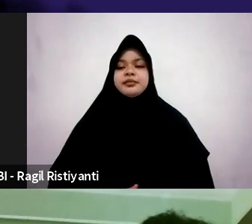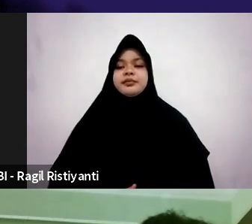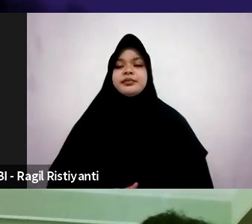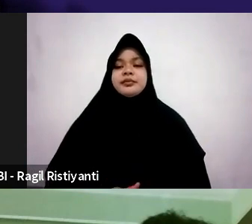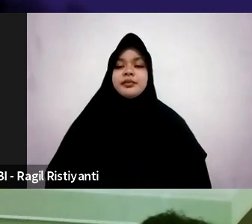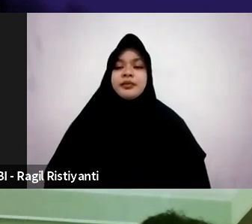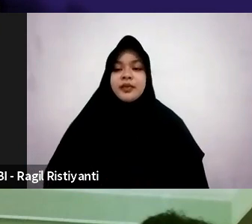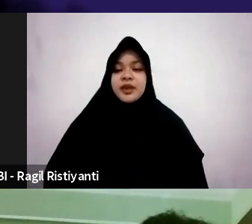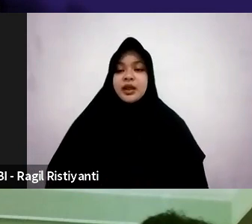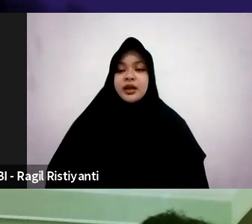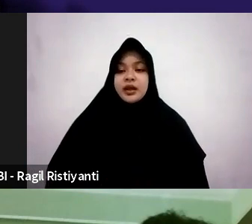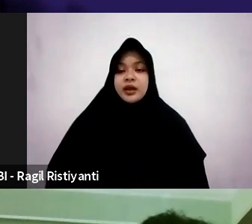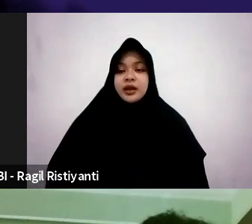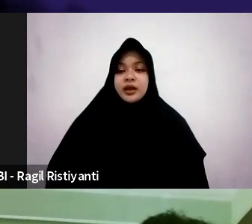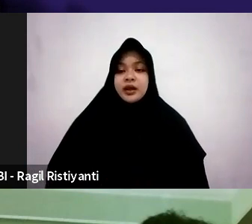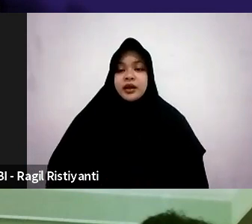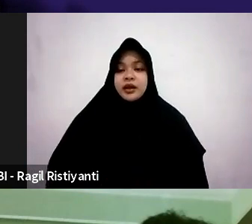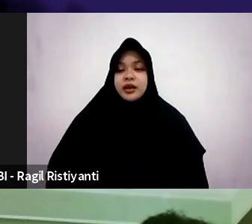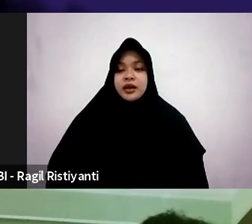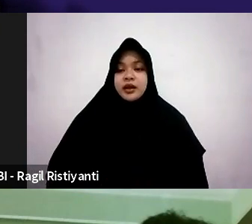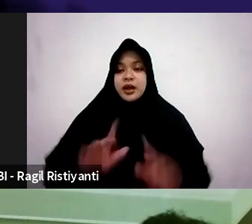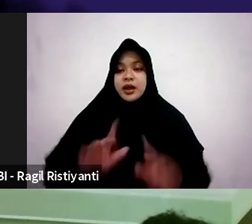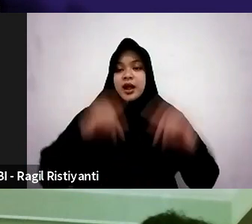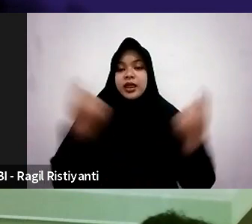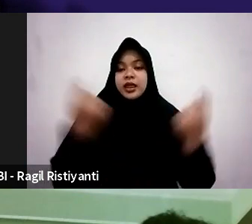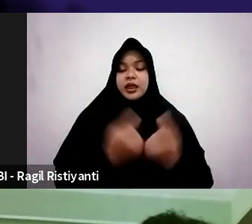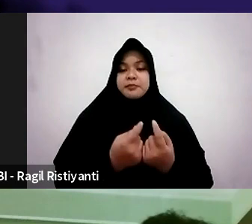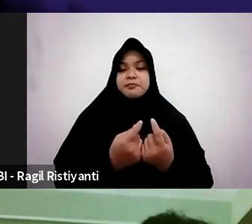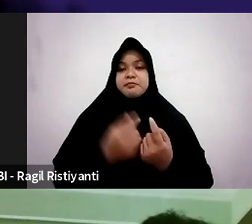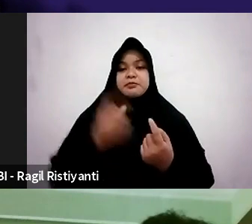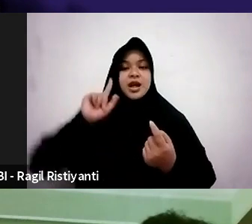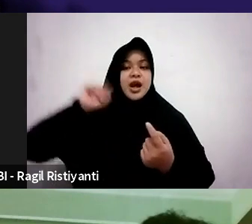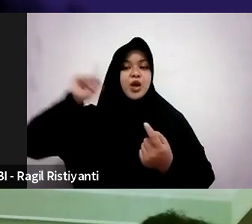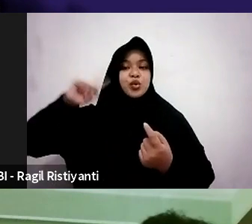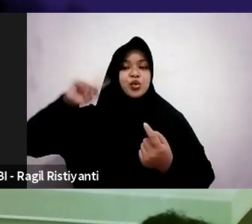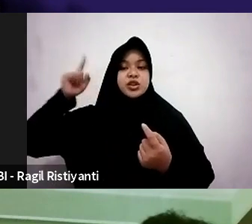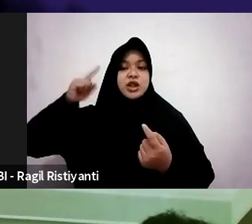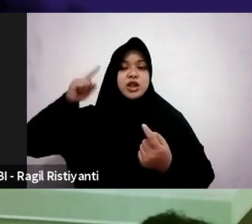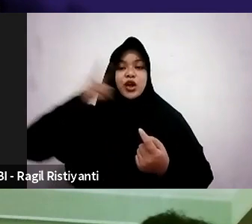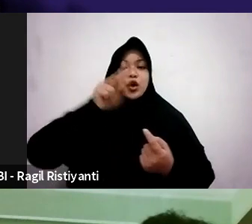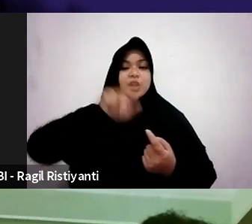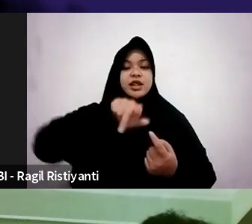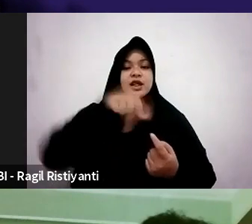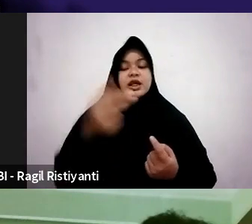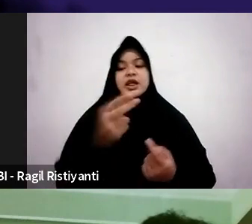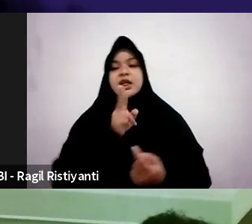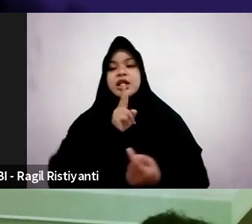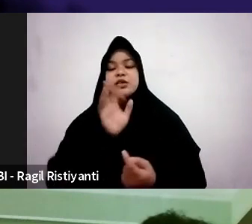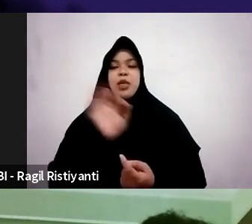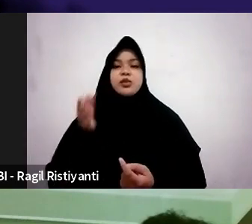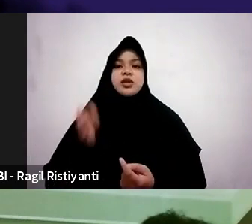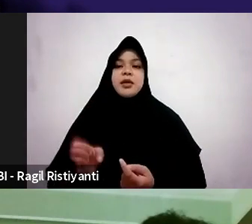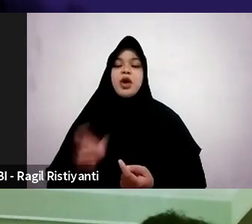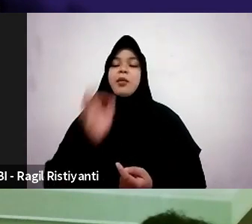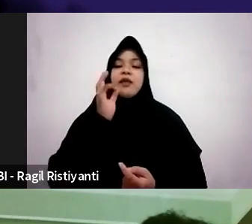out ini dubbing udah dubbing dari Indonesia ke Inggris itu belum siap eh sorry kebalik